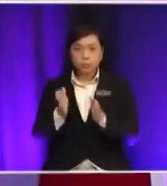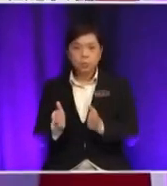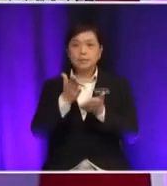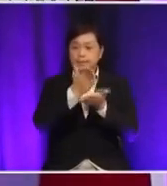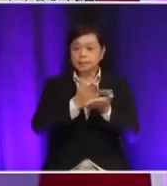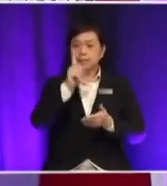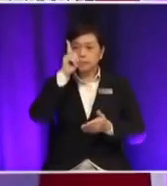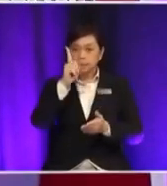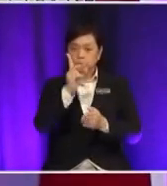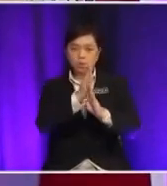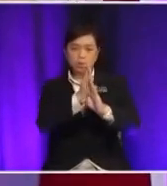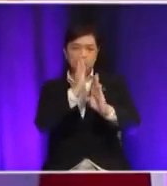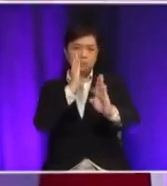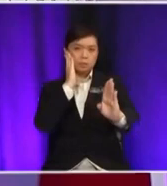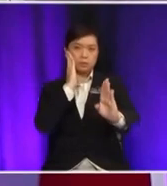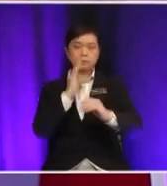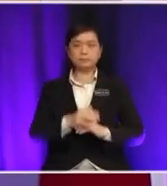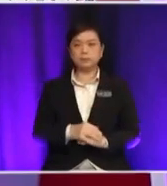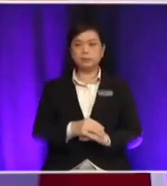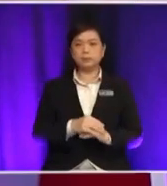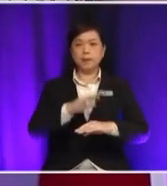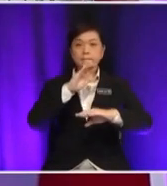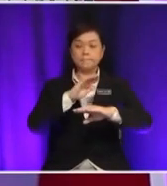dua betul